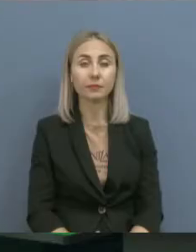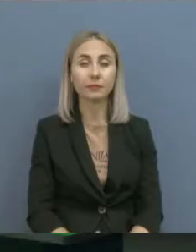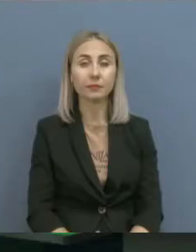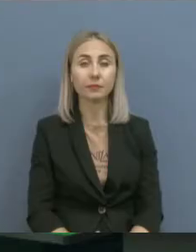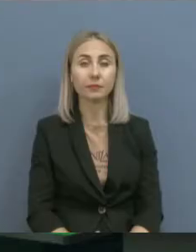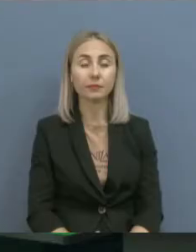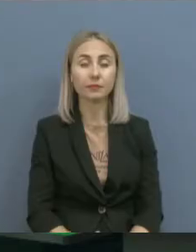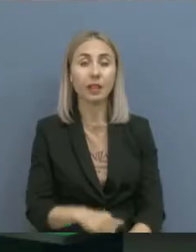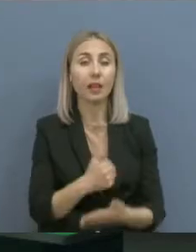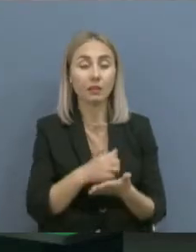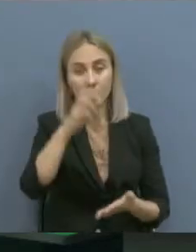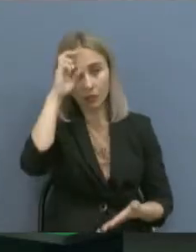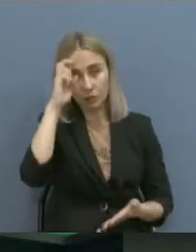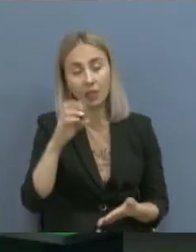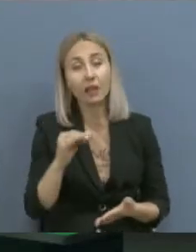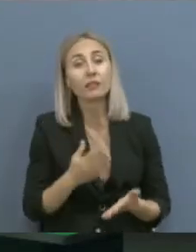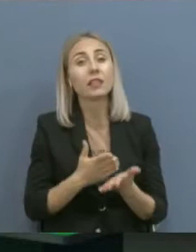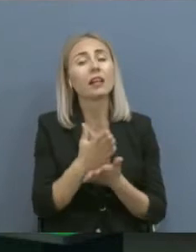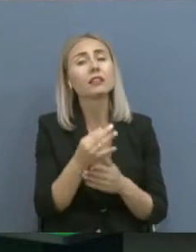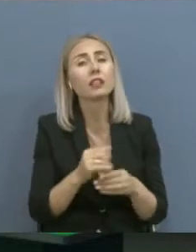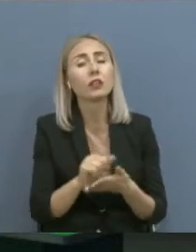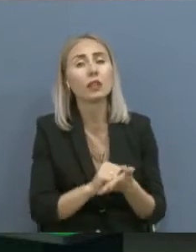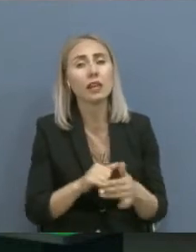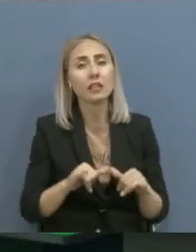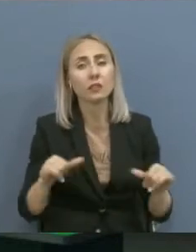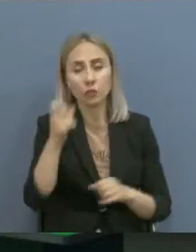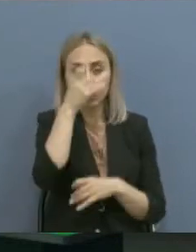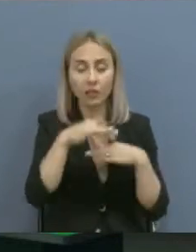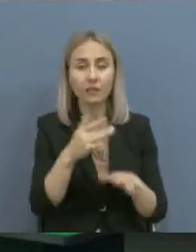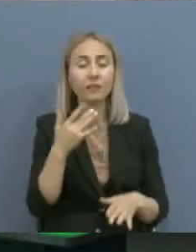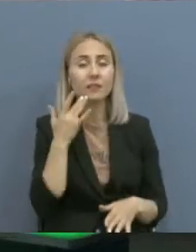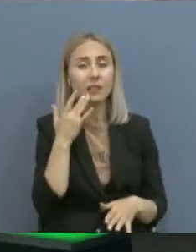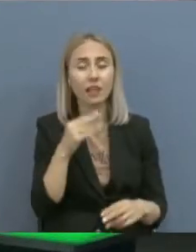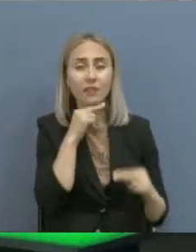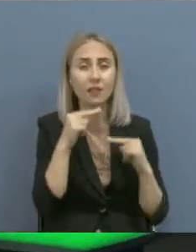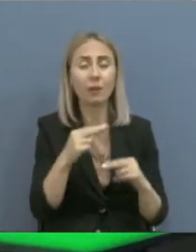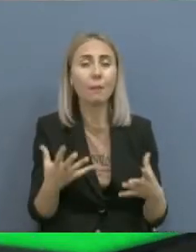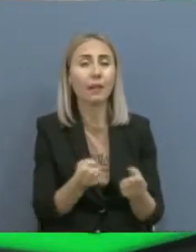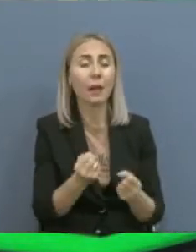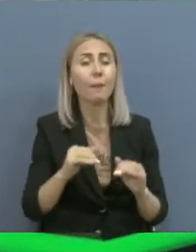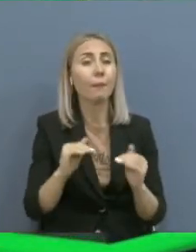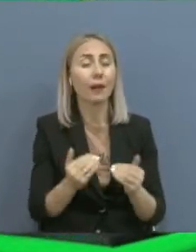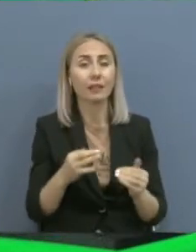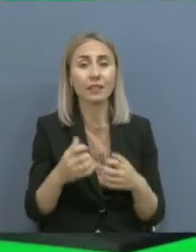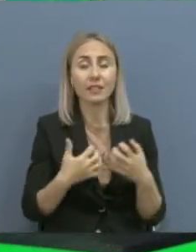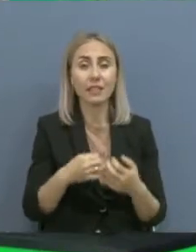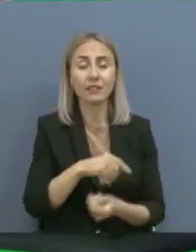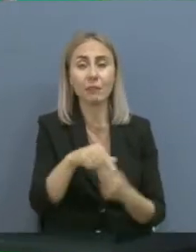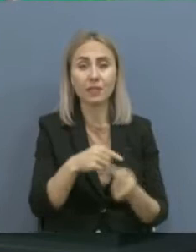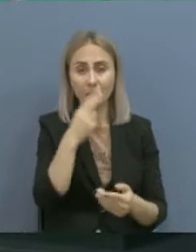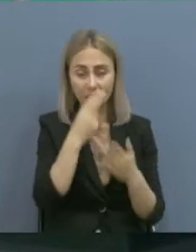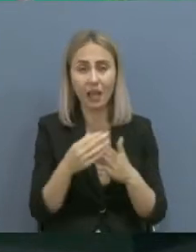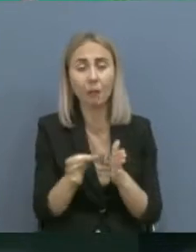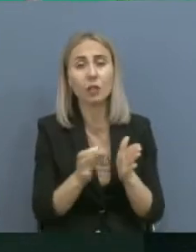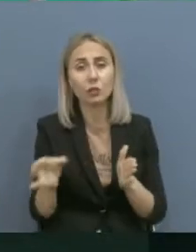Мемлекет басшысы шағын және орта бизнесті дамыту басты назарда болу керектігін үнемі айтып келеді. Даму қорының өңірлік филиалы өткізген